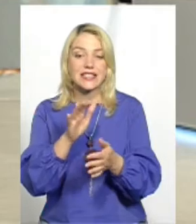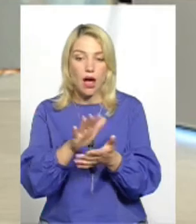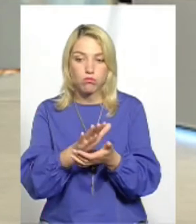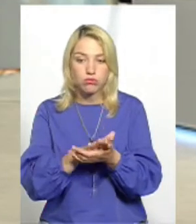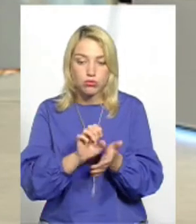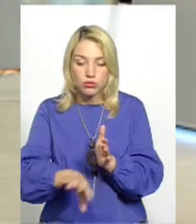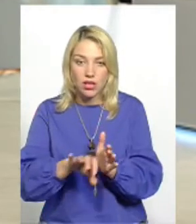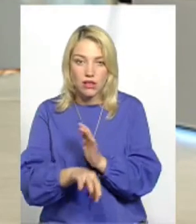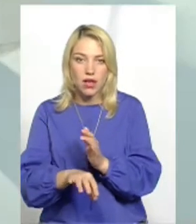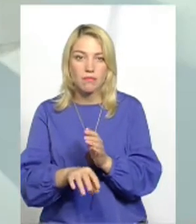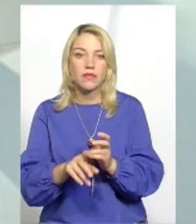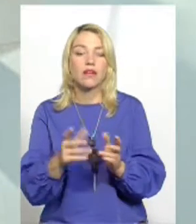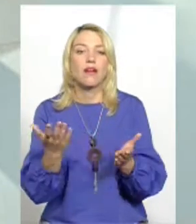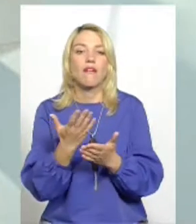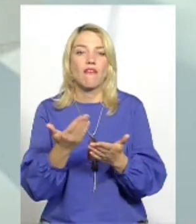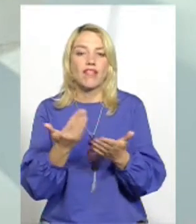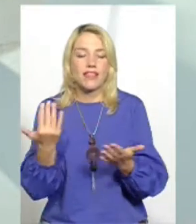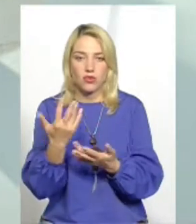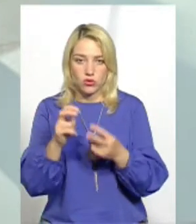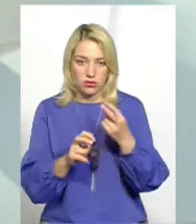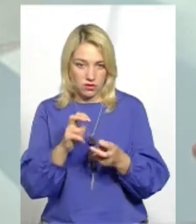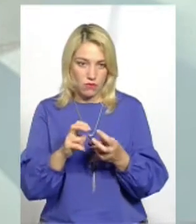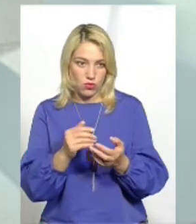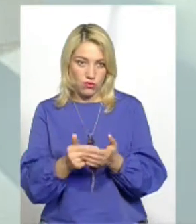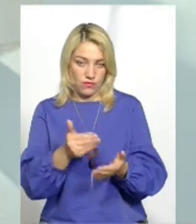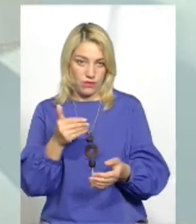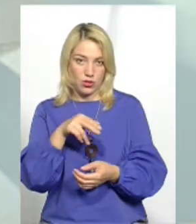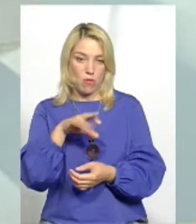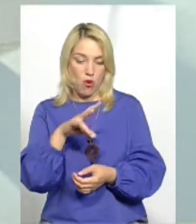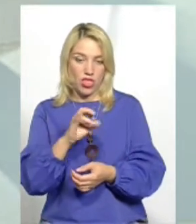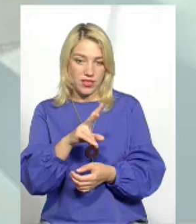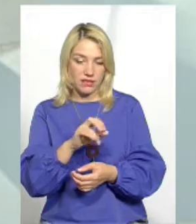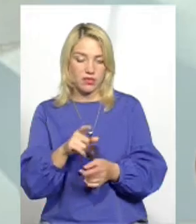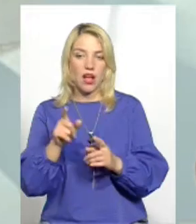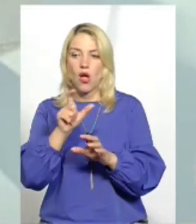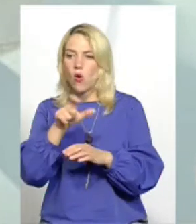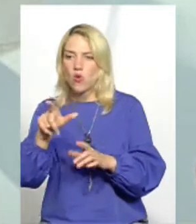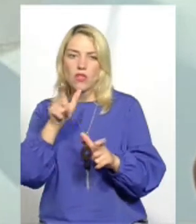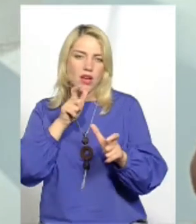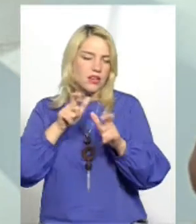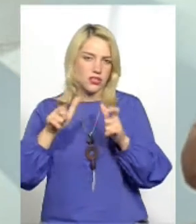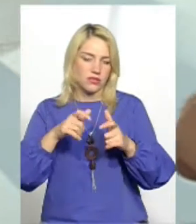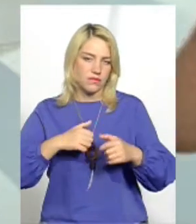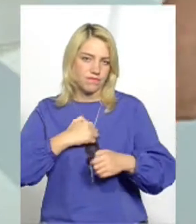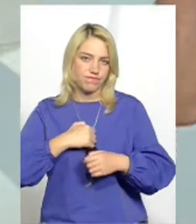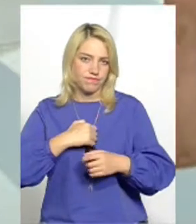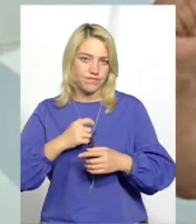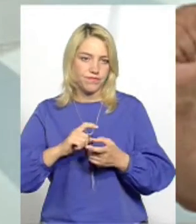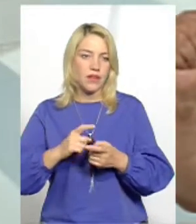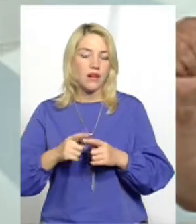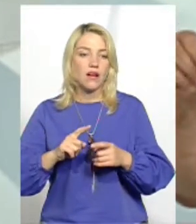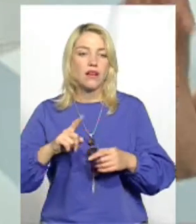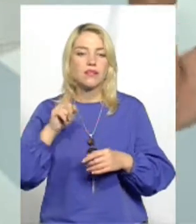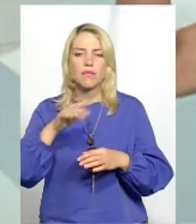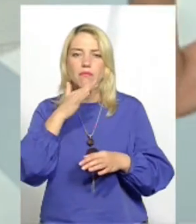підприємством забруднення річки, і місцеві жителі криком кричать. І там це лише ми про річку говоримо, а там скільки було про викиди в